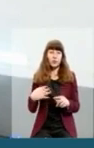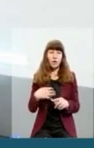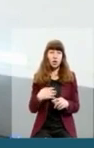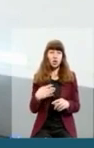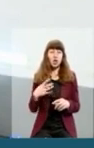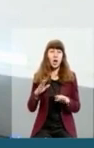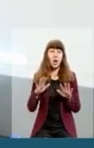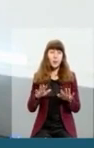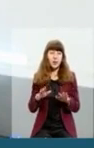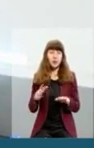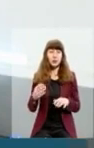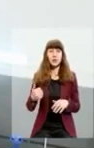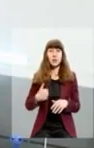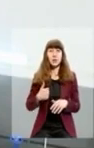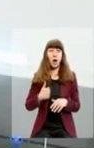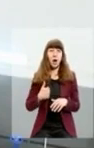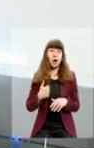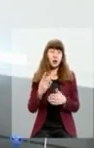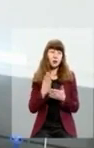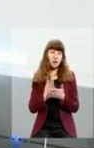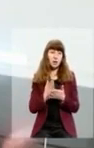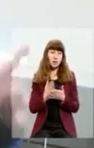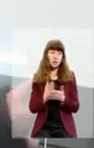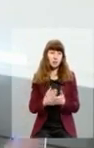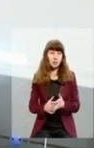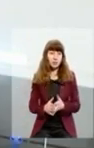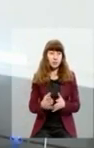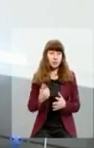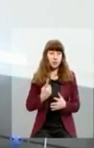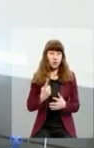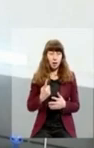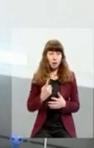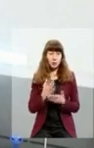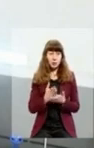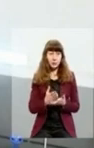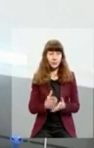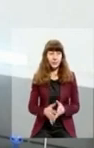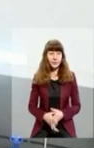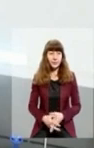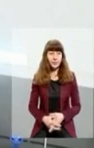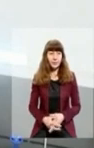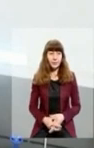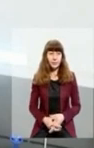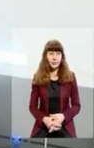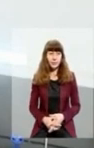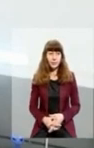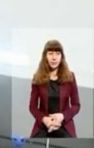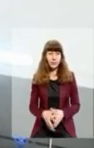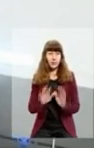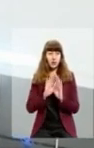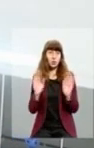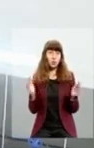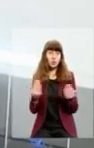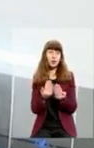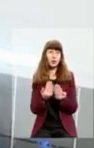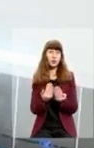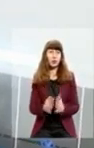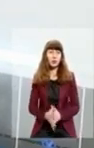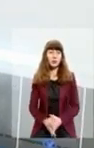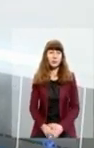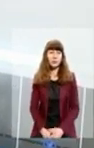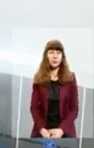закрытый объект здесь и также у нас полностью закрыта закрыта забором